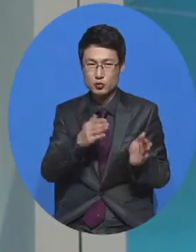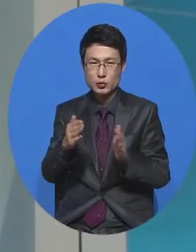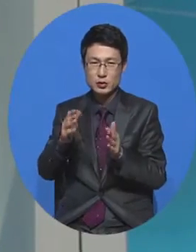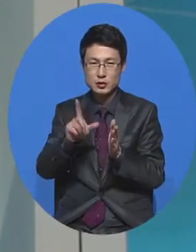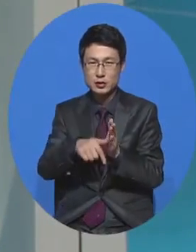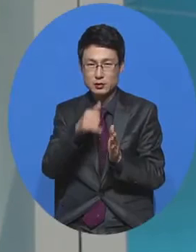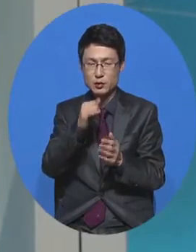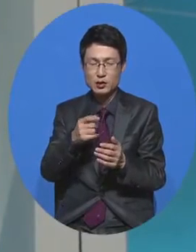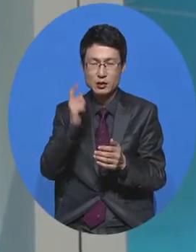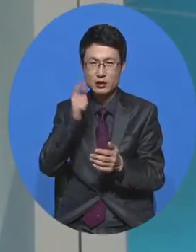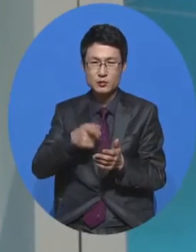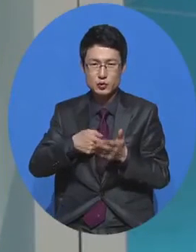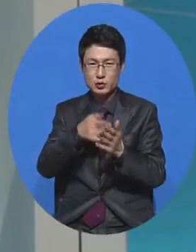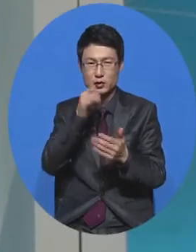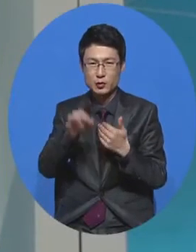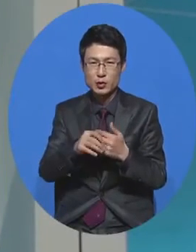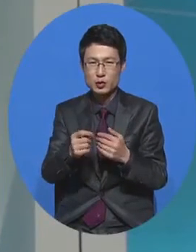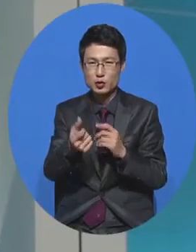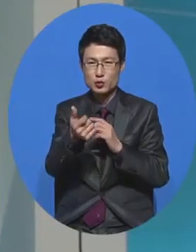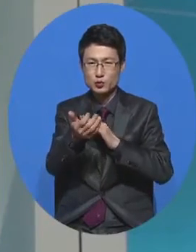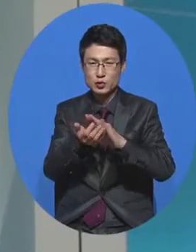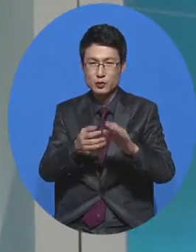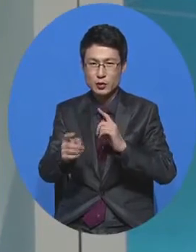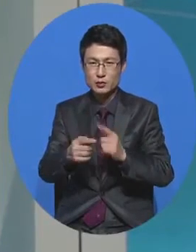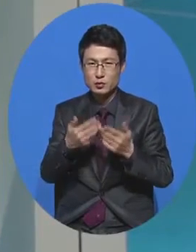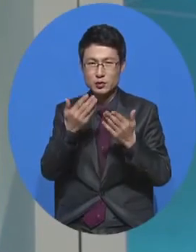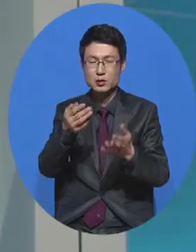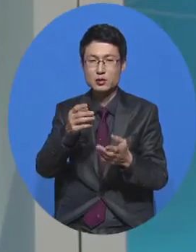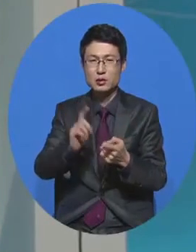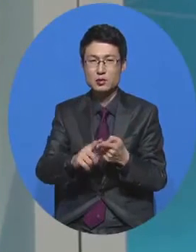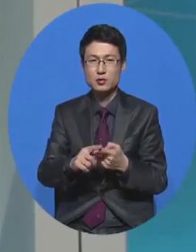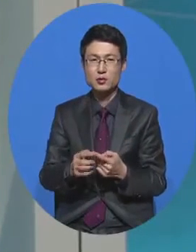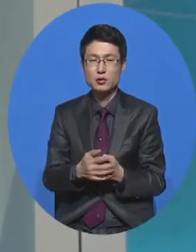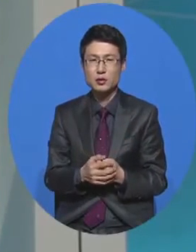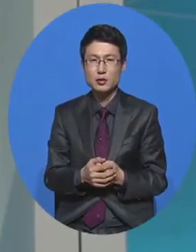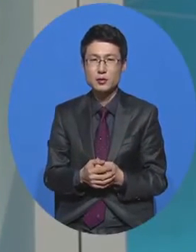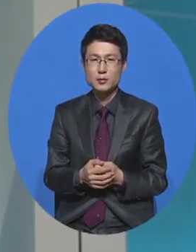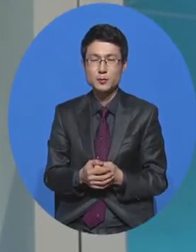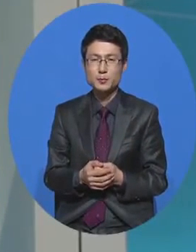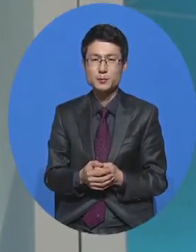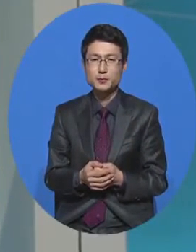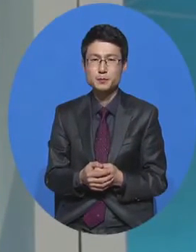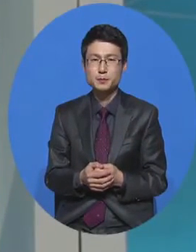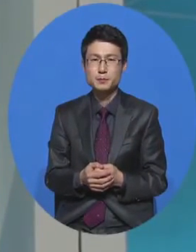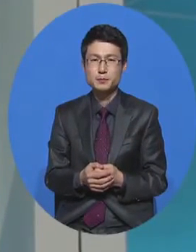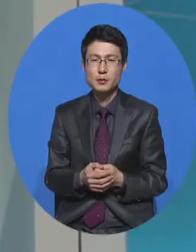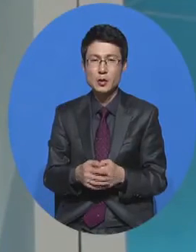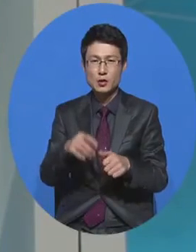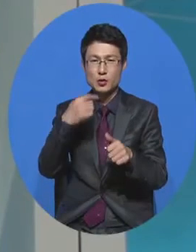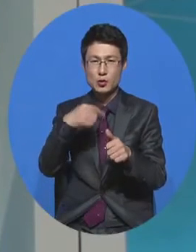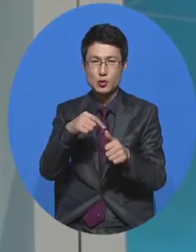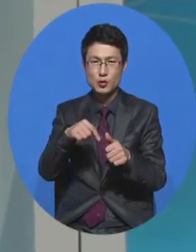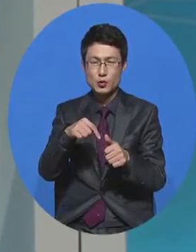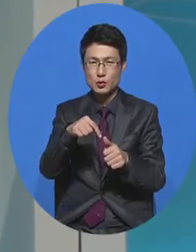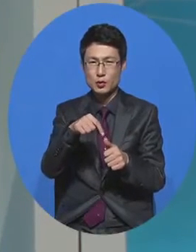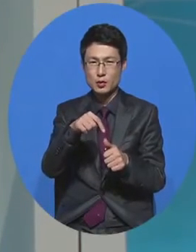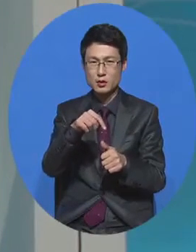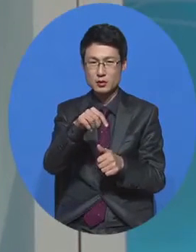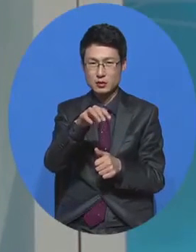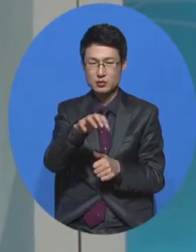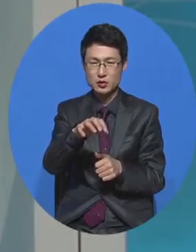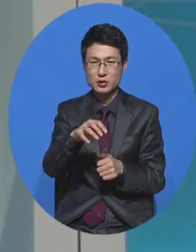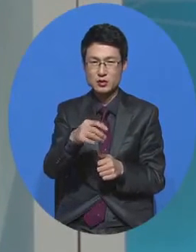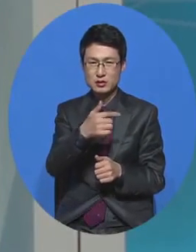강행한다면 방금 말씀드렸던 것처럼 어 뭐 교육의 현저히 제 큰